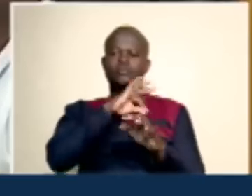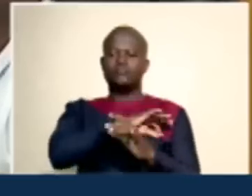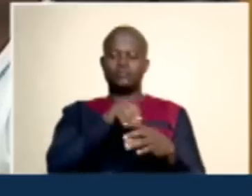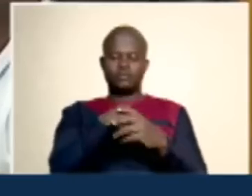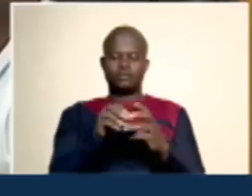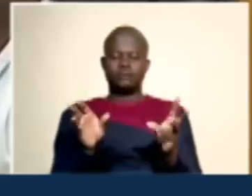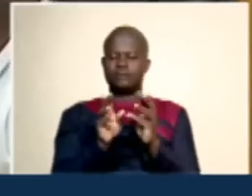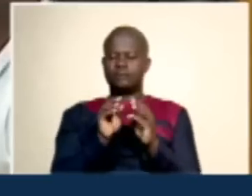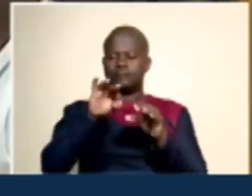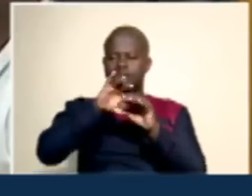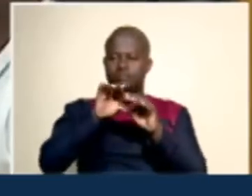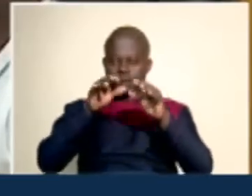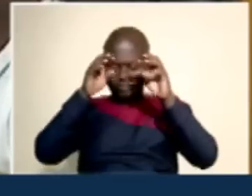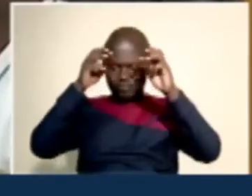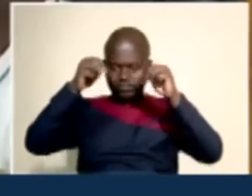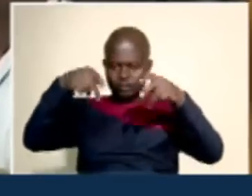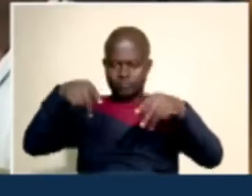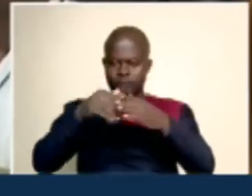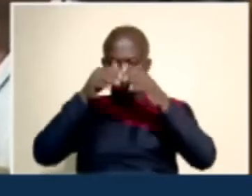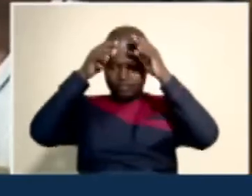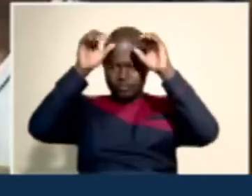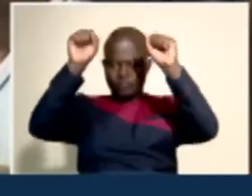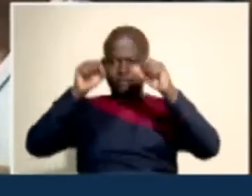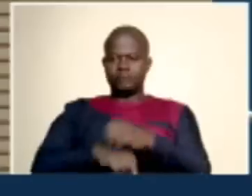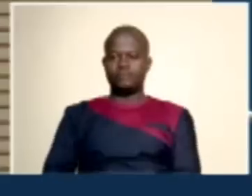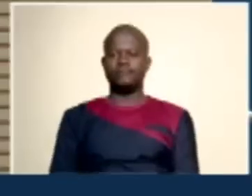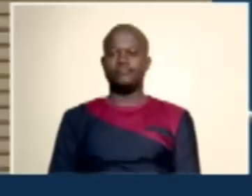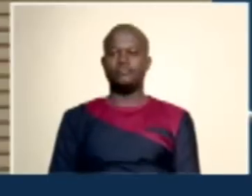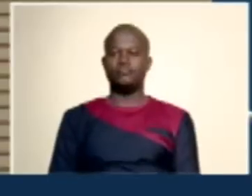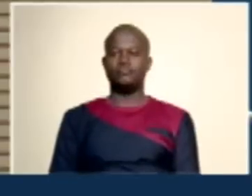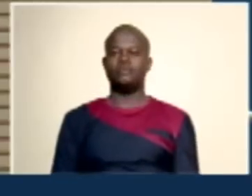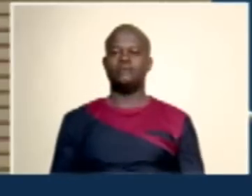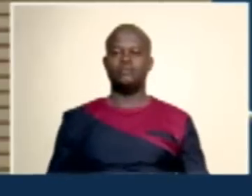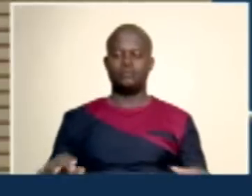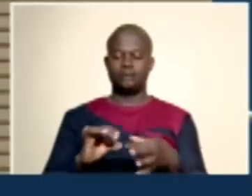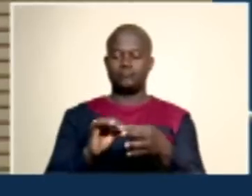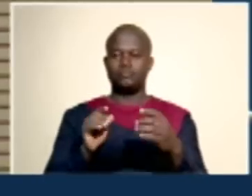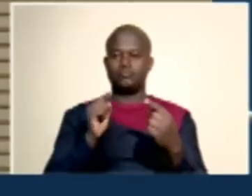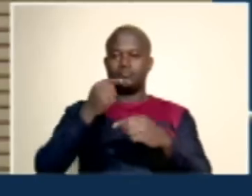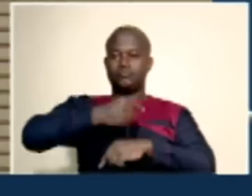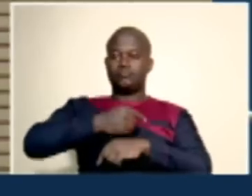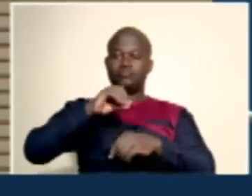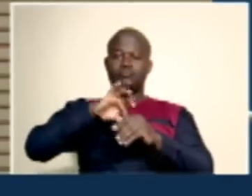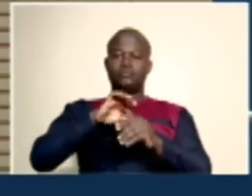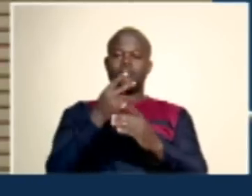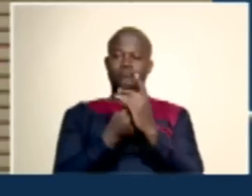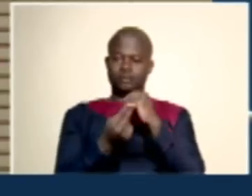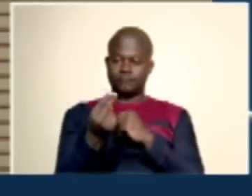amatora y'abadepite ndetse n'aya Perezida wa Repubulika guhuza umunsi w'amatora